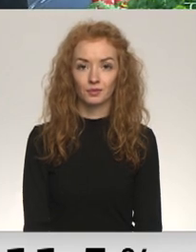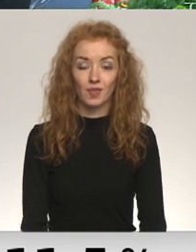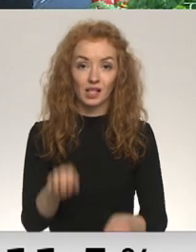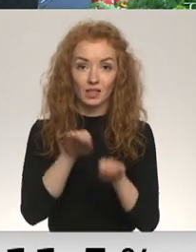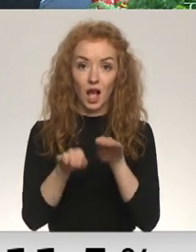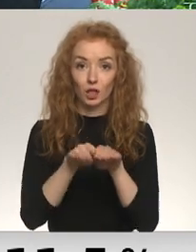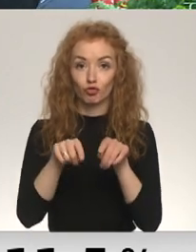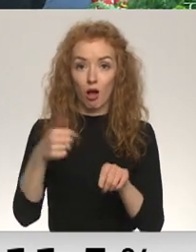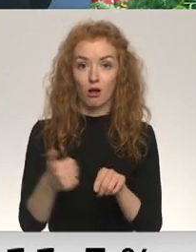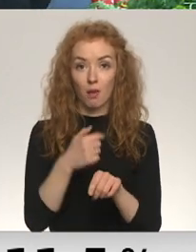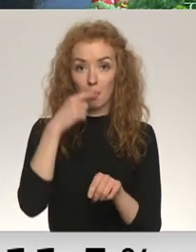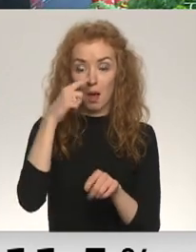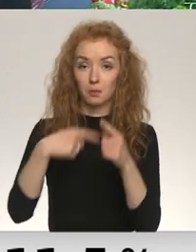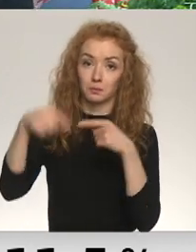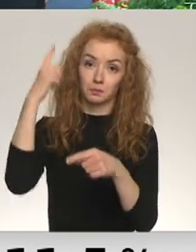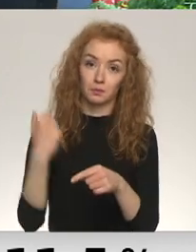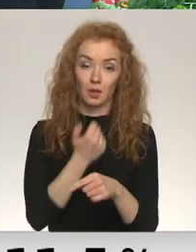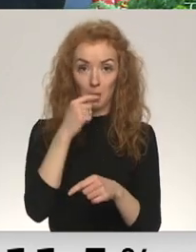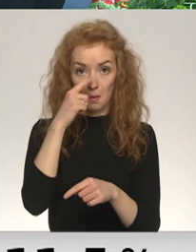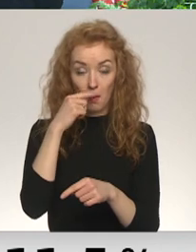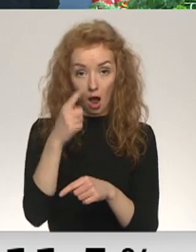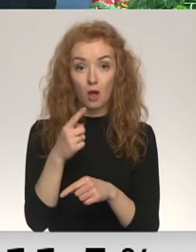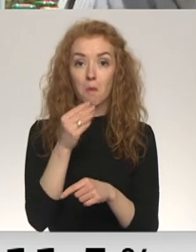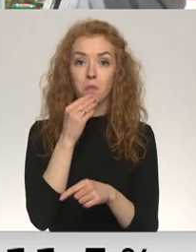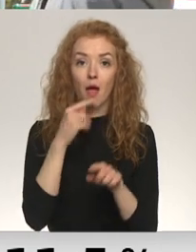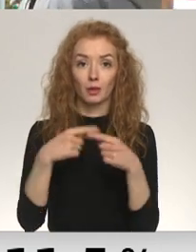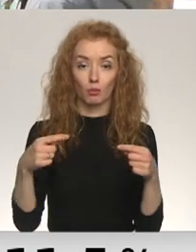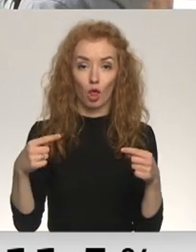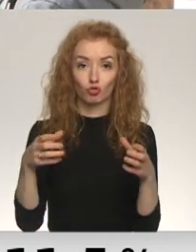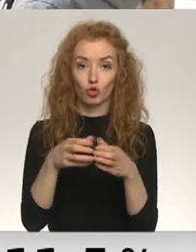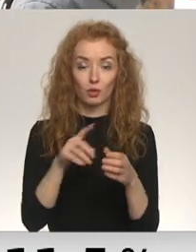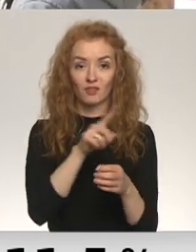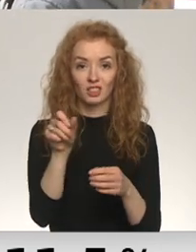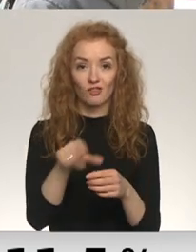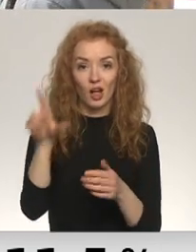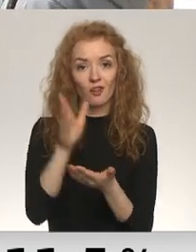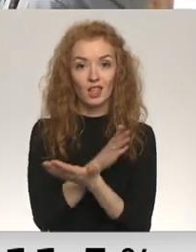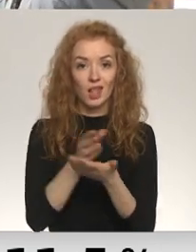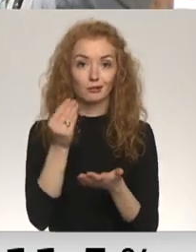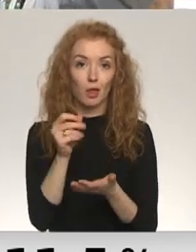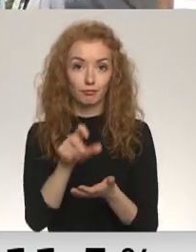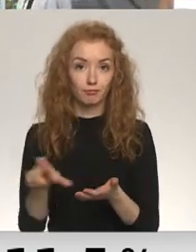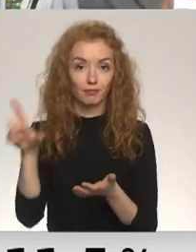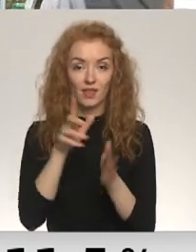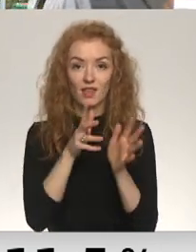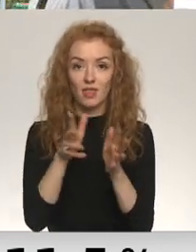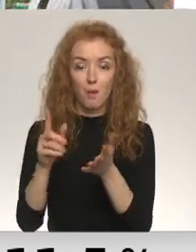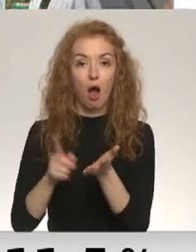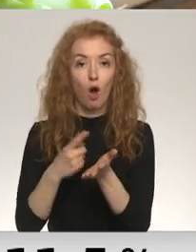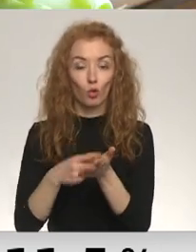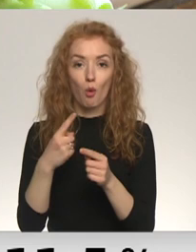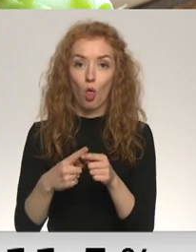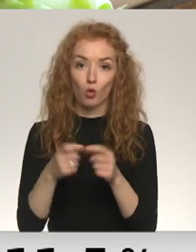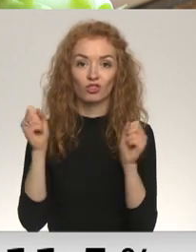Salīdzinot šā gada martu ar pagājušā gada attiecīgo mēnesi, pārtikas preču grupā visvairāk vidējo cena pieaugumu ietekmē kartupeļu un